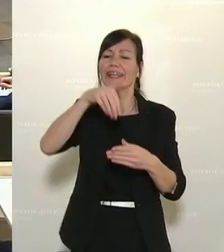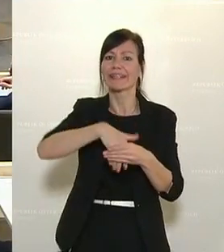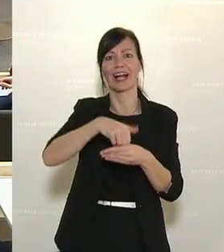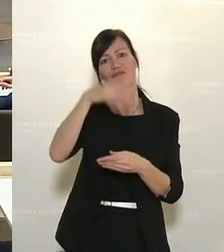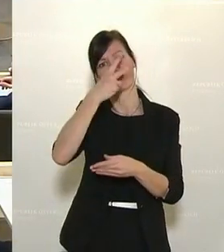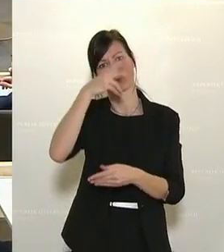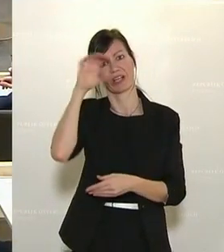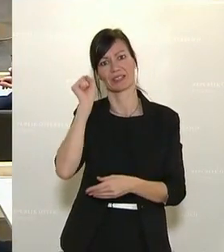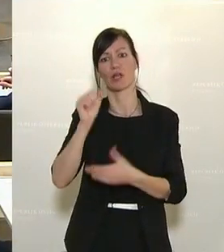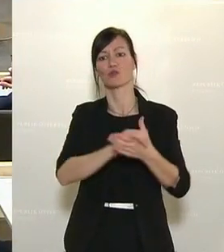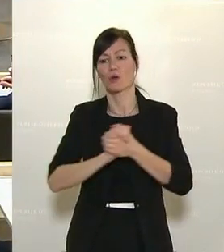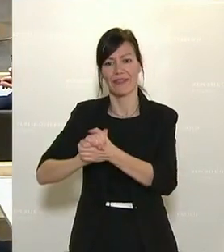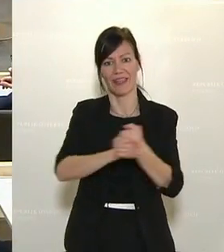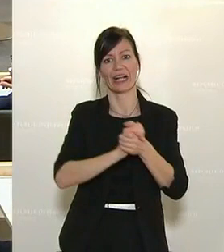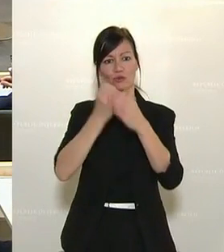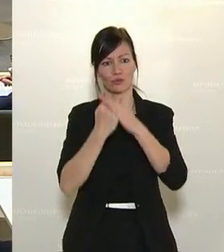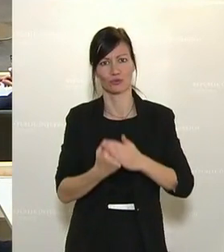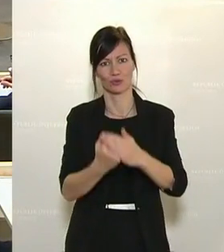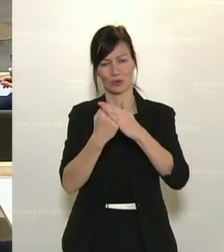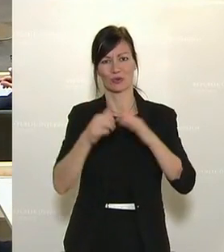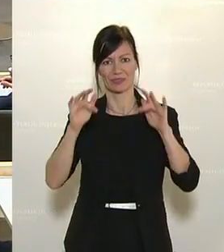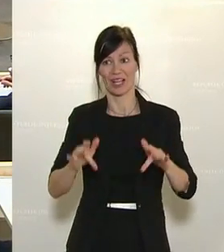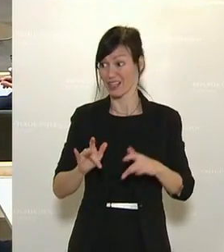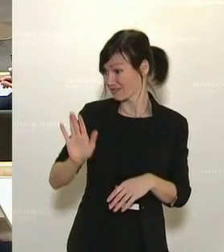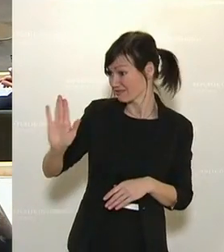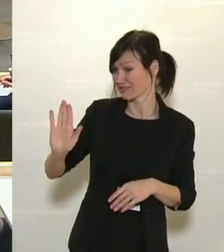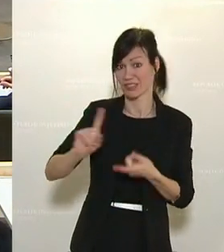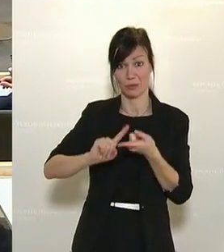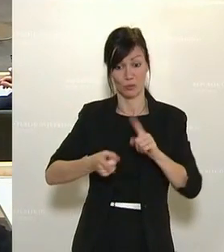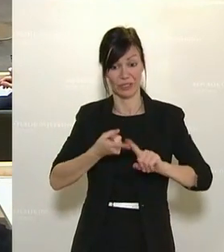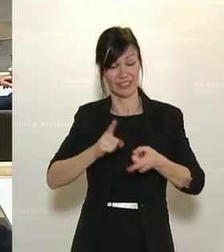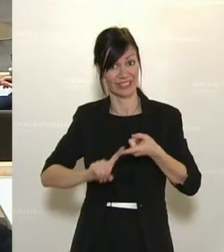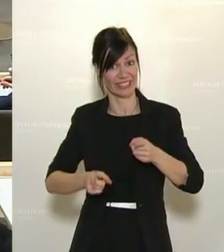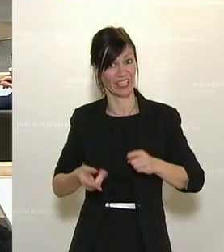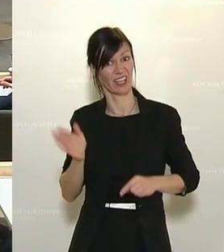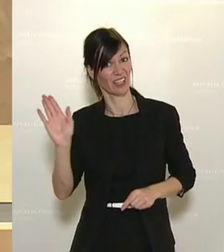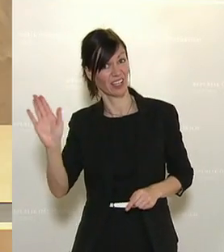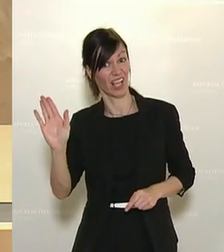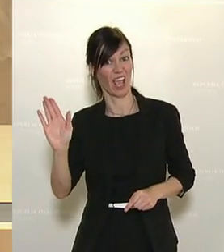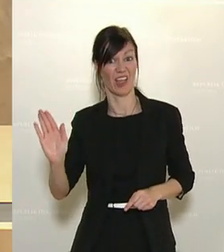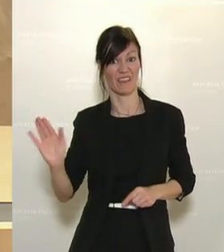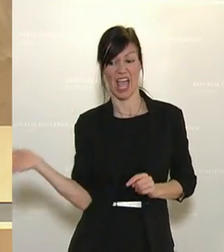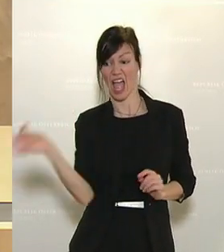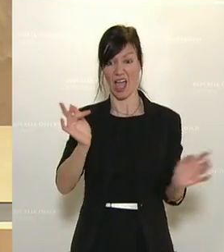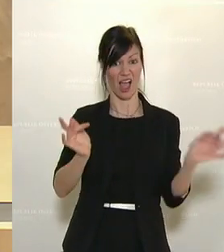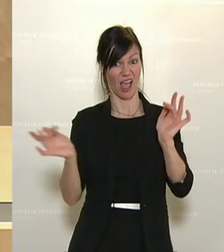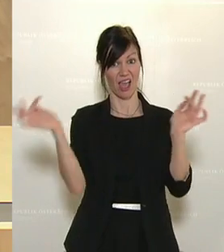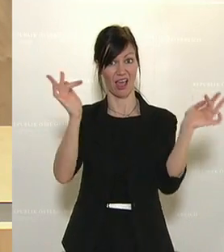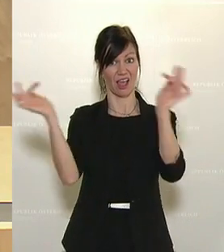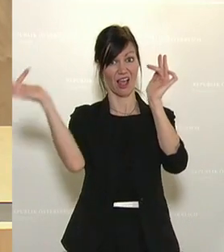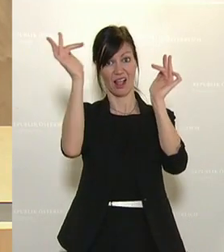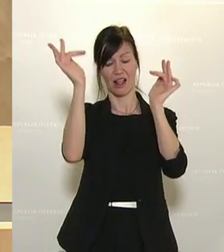auch unterstützend und solidarisch. Und sie werden mit dieser Politik der Aufwiegelung, mit dieser Politik